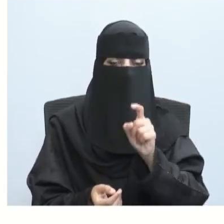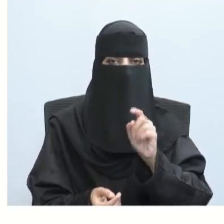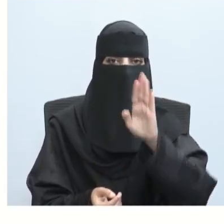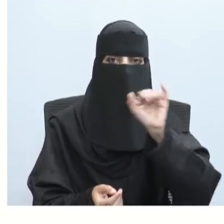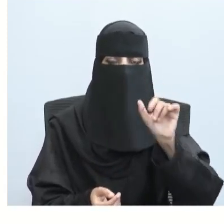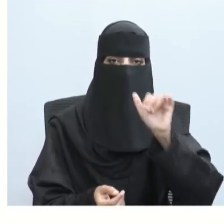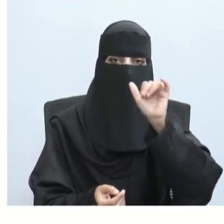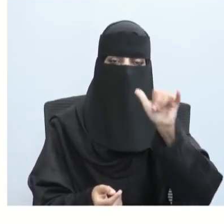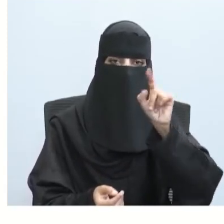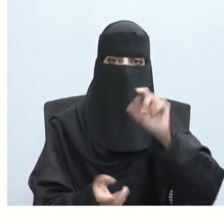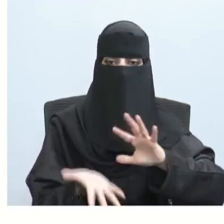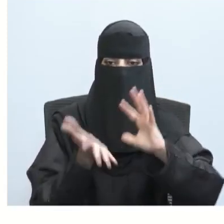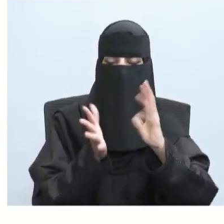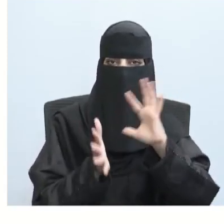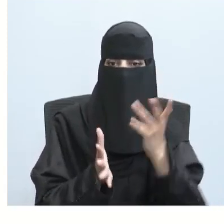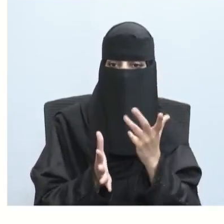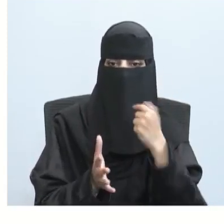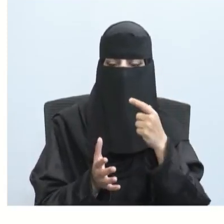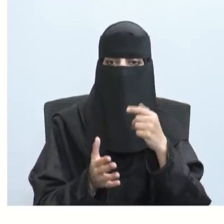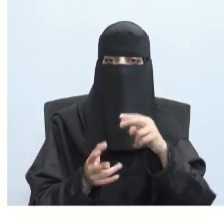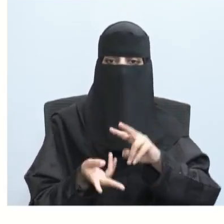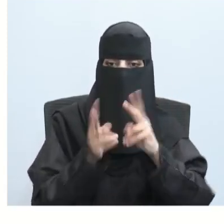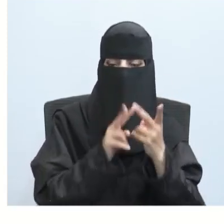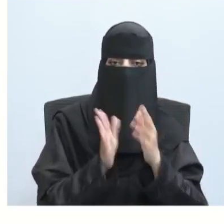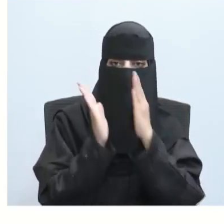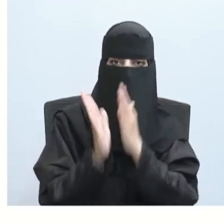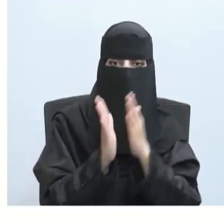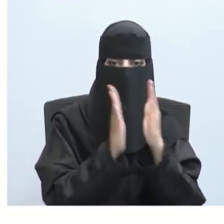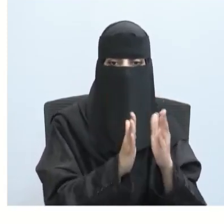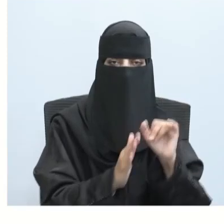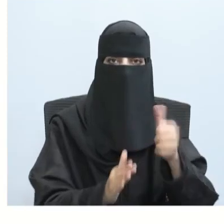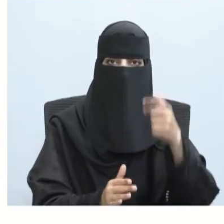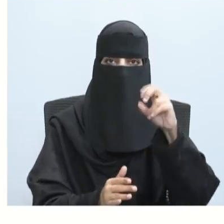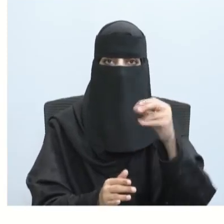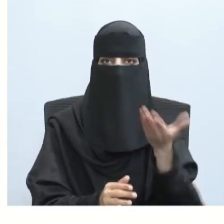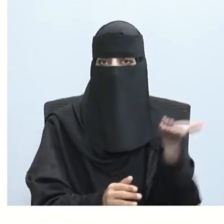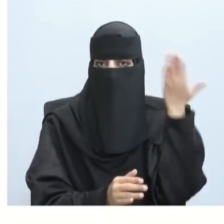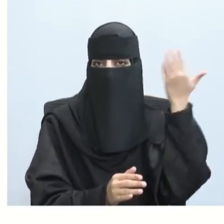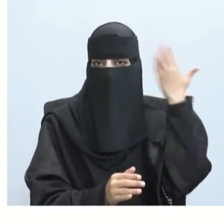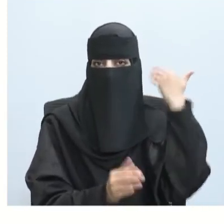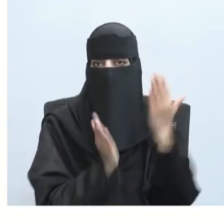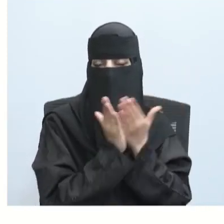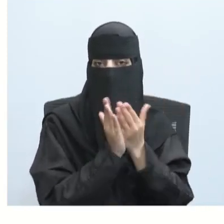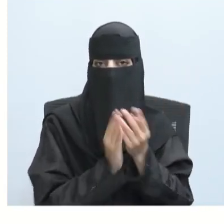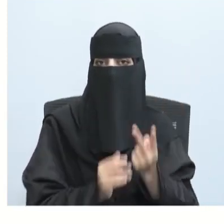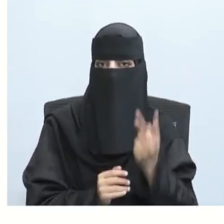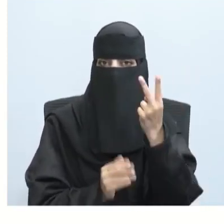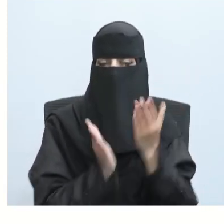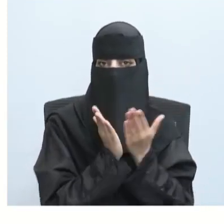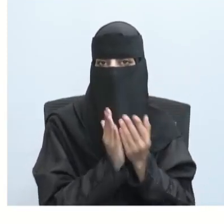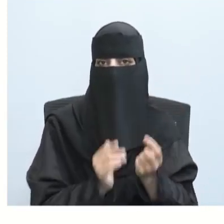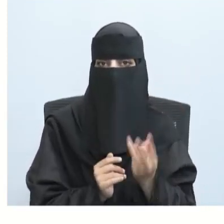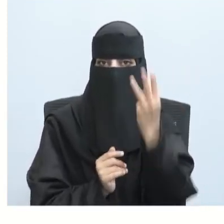حاله الماده نعود للخلف عندما كنا ندرس في الصف الثالث وفي الصف الثاني عبر